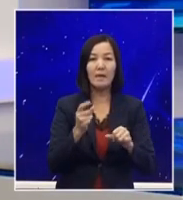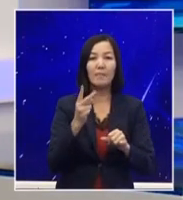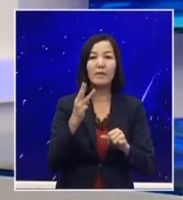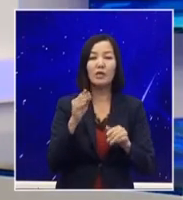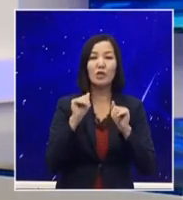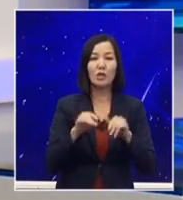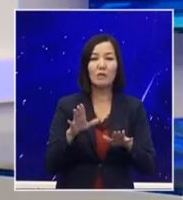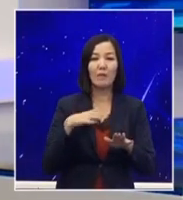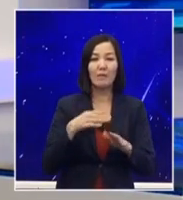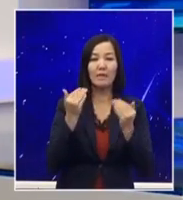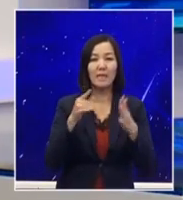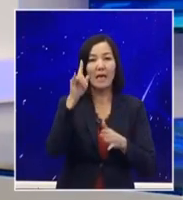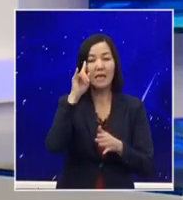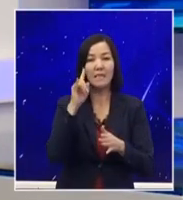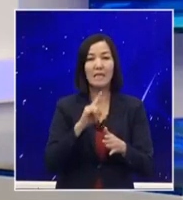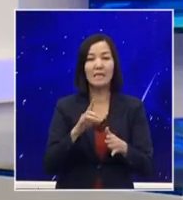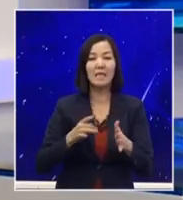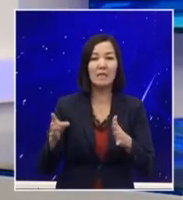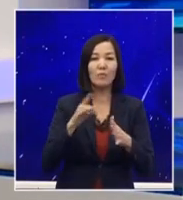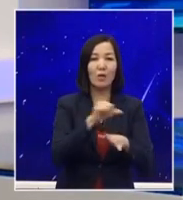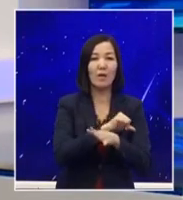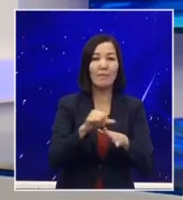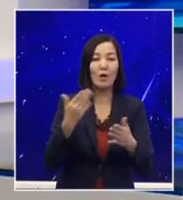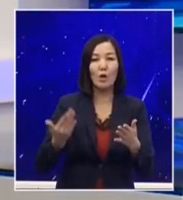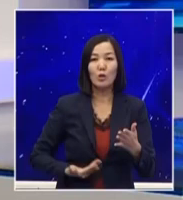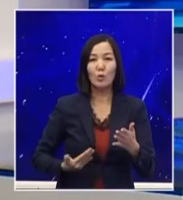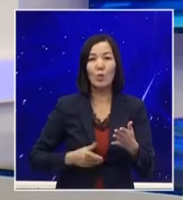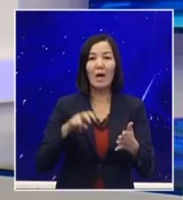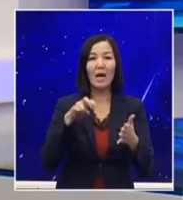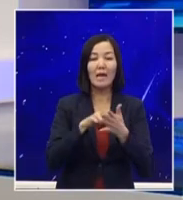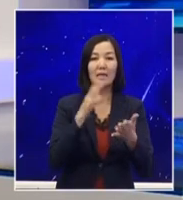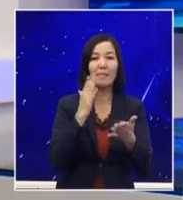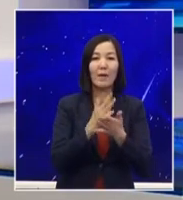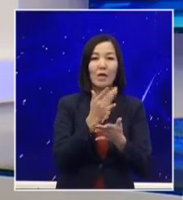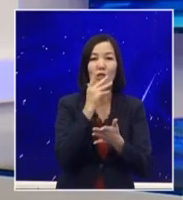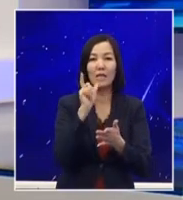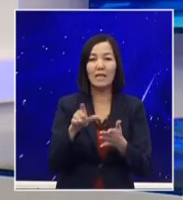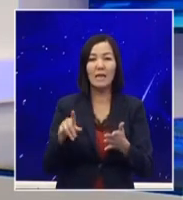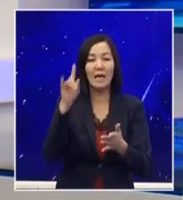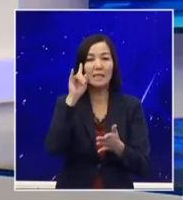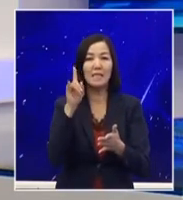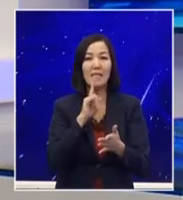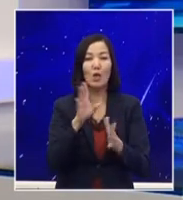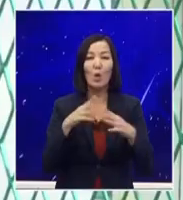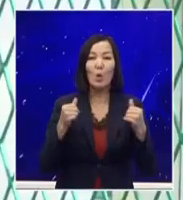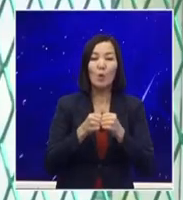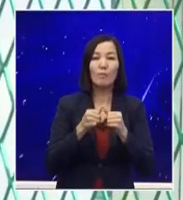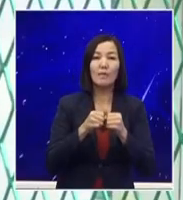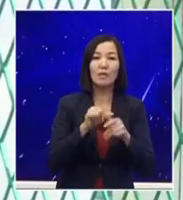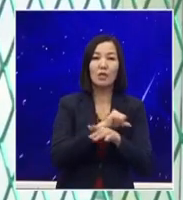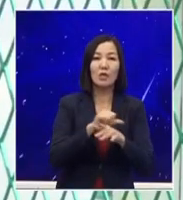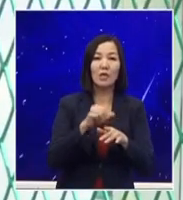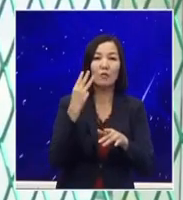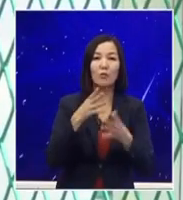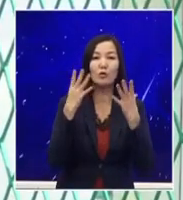шешім қабылдады. Енді Қазақстан Республикасы аумағында тұруға ықтияр хаты бар шетелдіктер және Қазақстан азаматтарының отбасы мүшелері